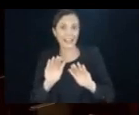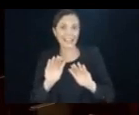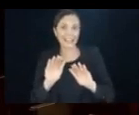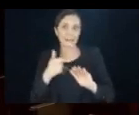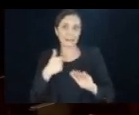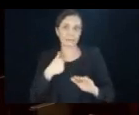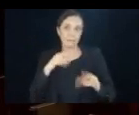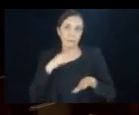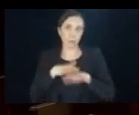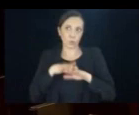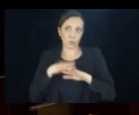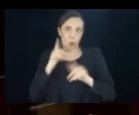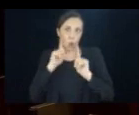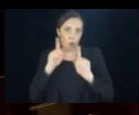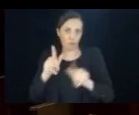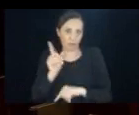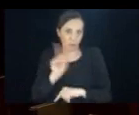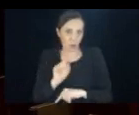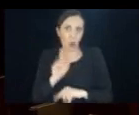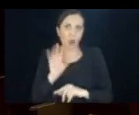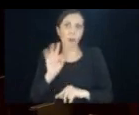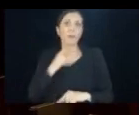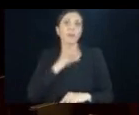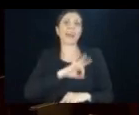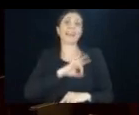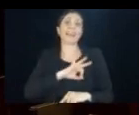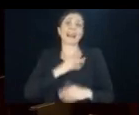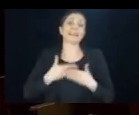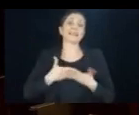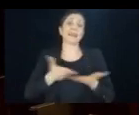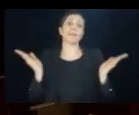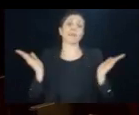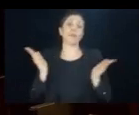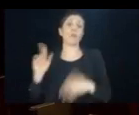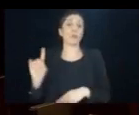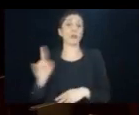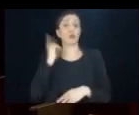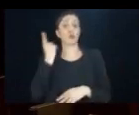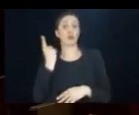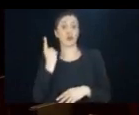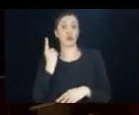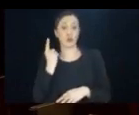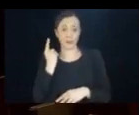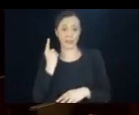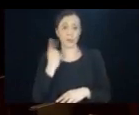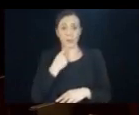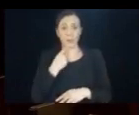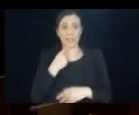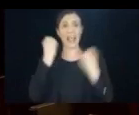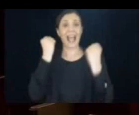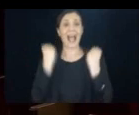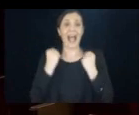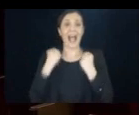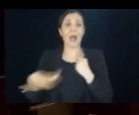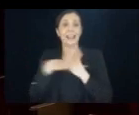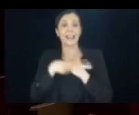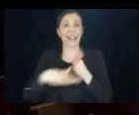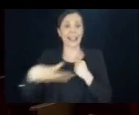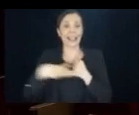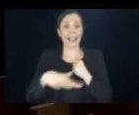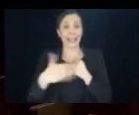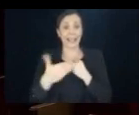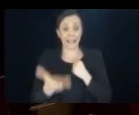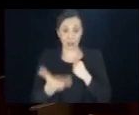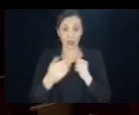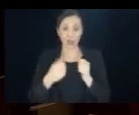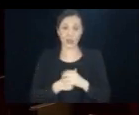uso un termine, spero non offenda nessuno, dell'interesse pubblico, in modo particolare dei residenti del